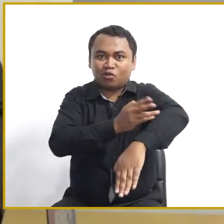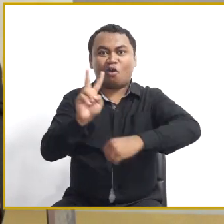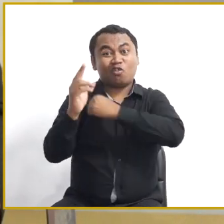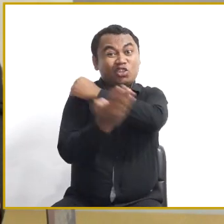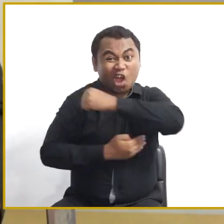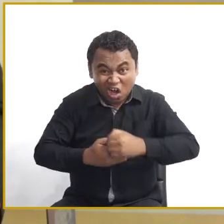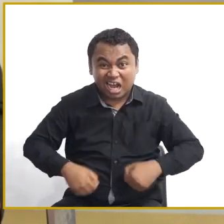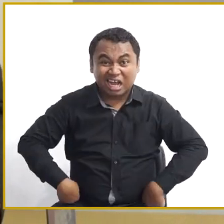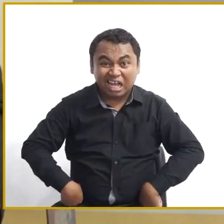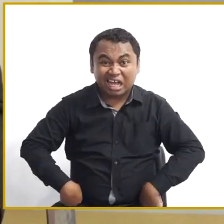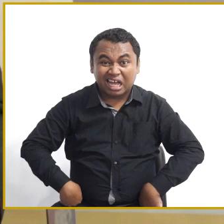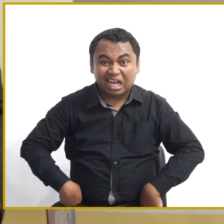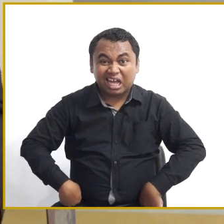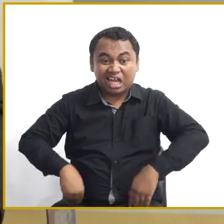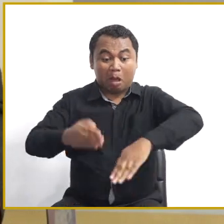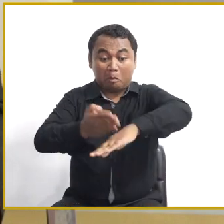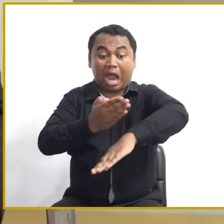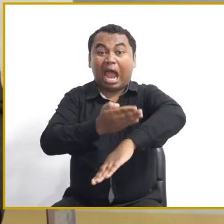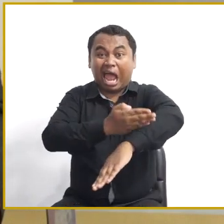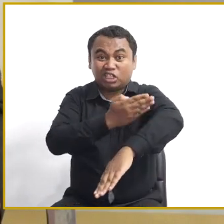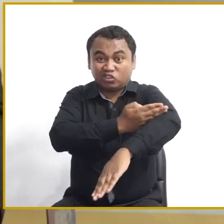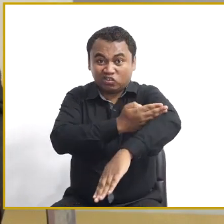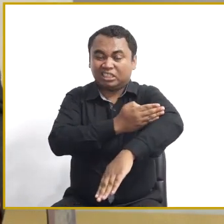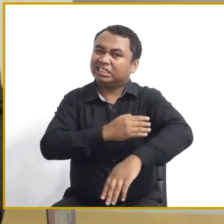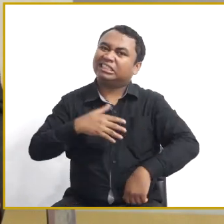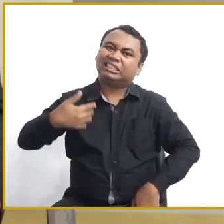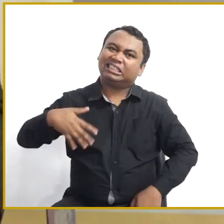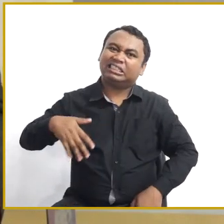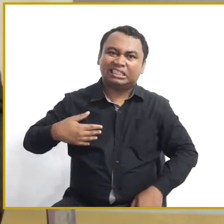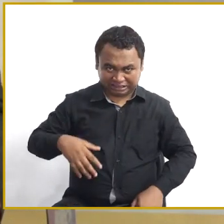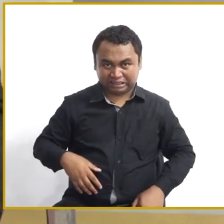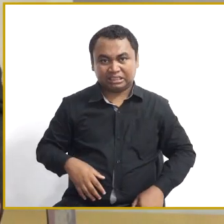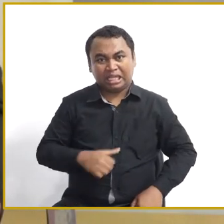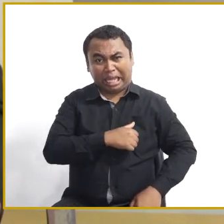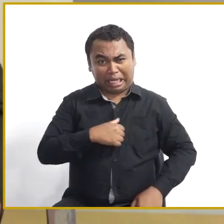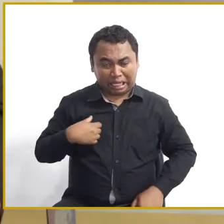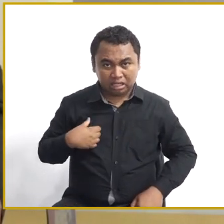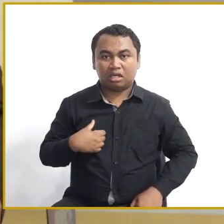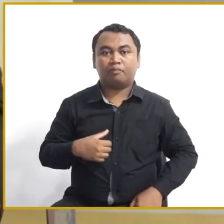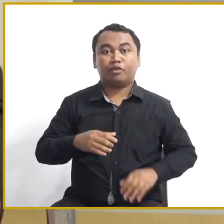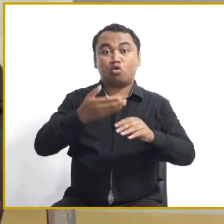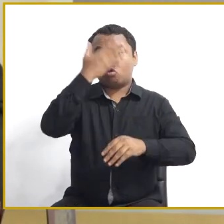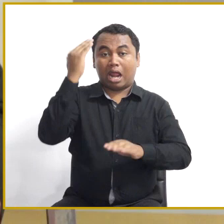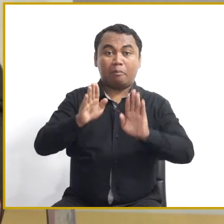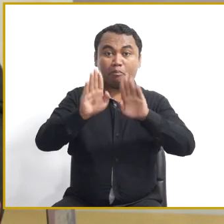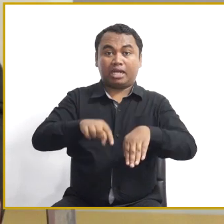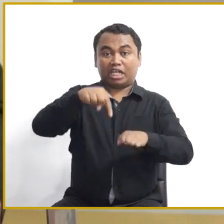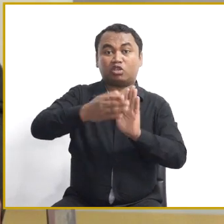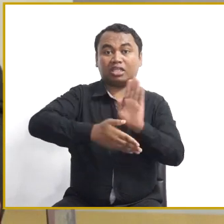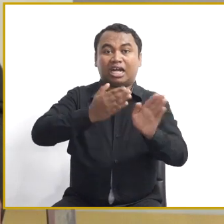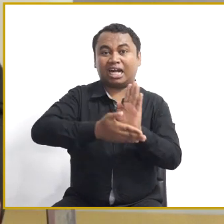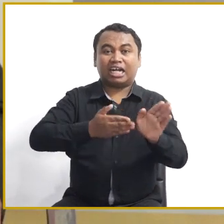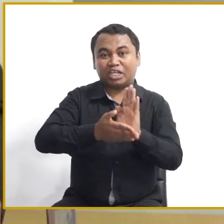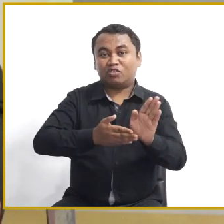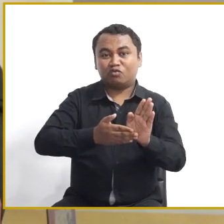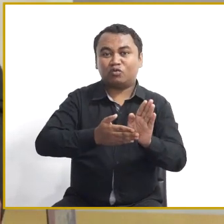zany hoe ny olona mipetraka eto tsy miteny hoe merina fa ny olona mipetraka eto Antananarivo tsy maintsy olona fetsy raha vao tsy fetsy